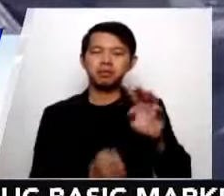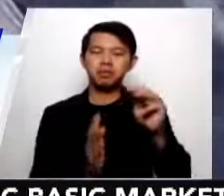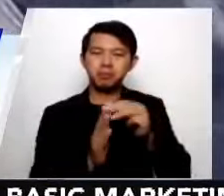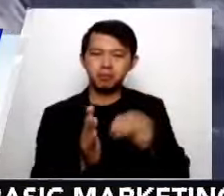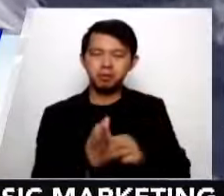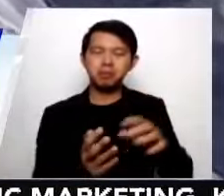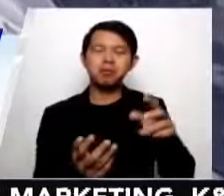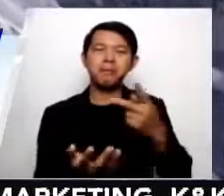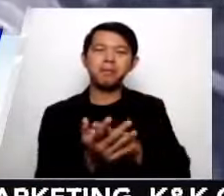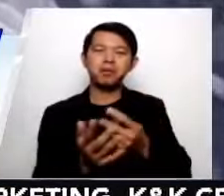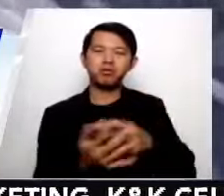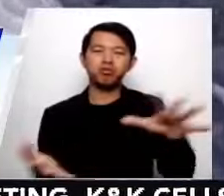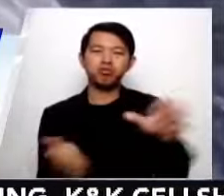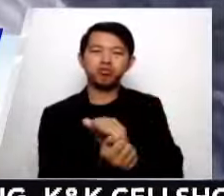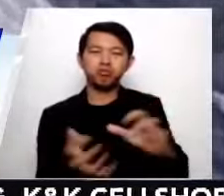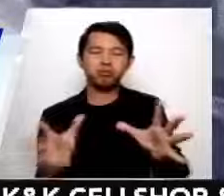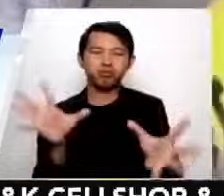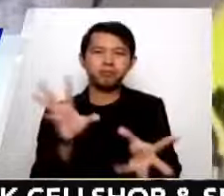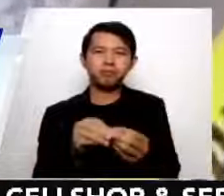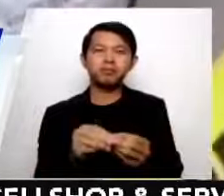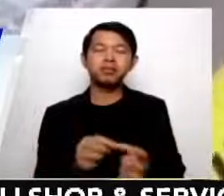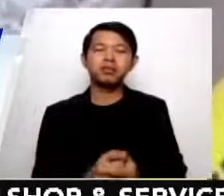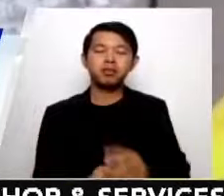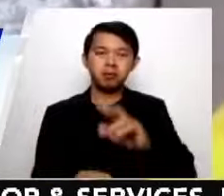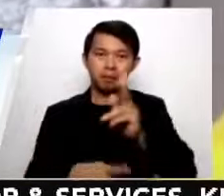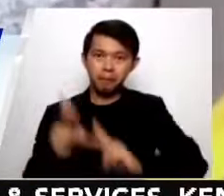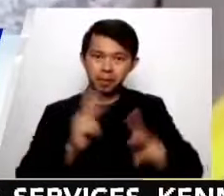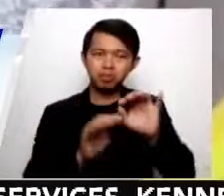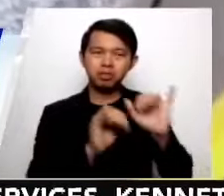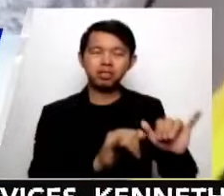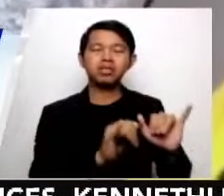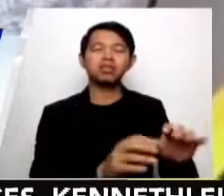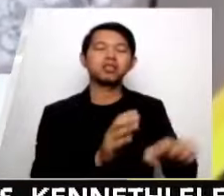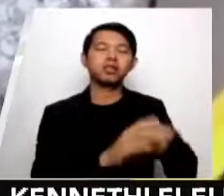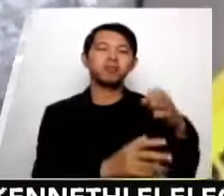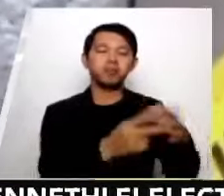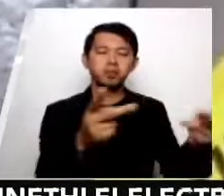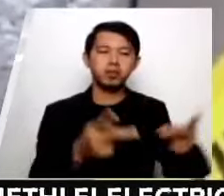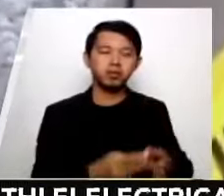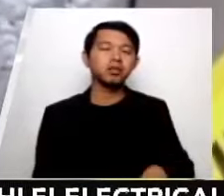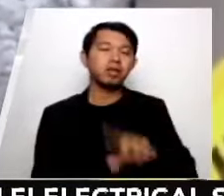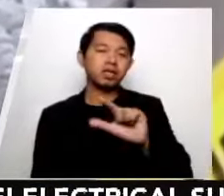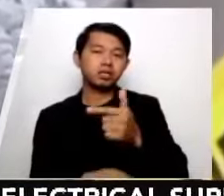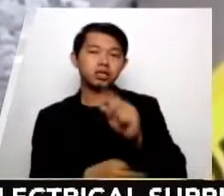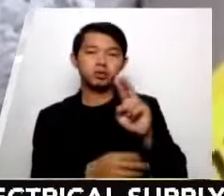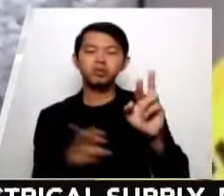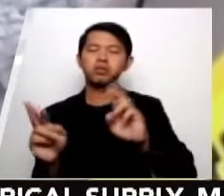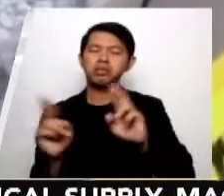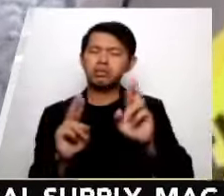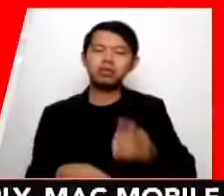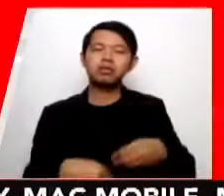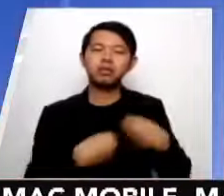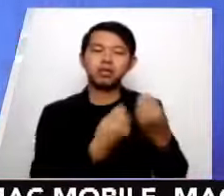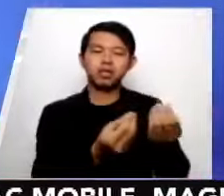nasunugan. Inihahanda na ng LGU ang ibibigay na tulong pinansyal sa mga apektado.